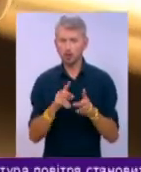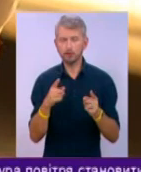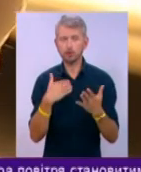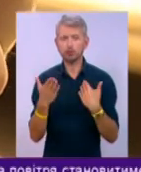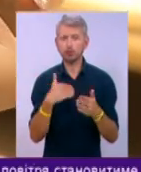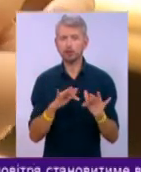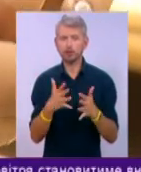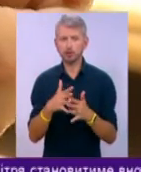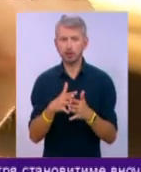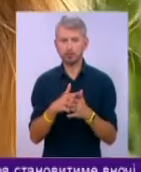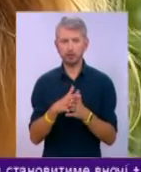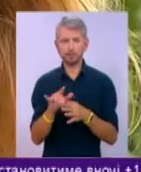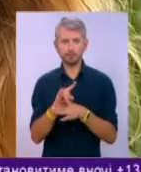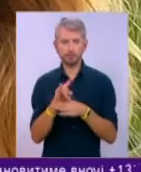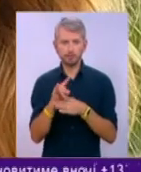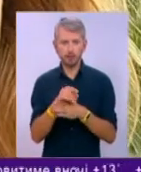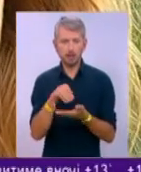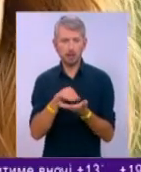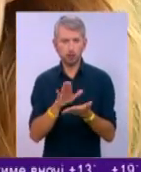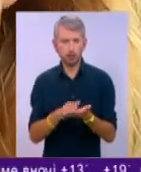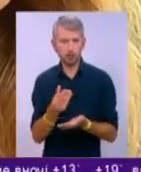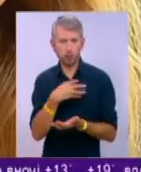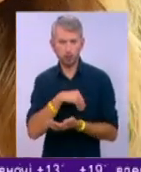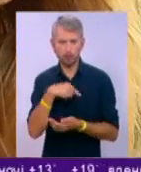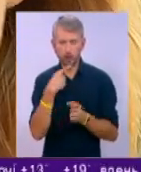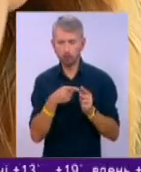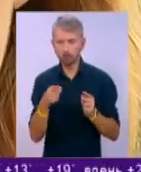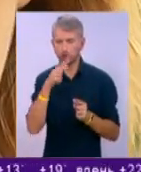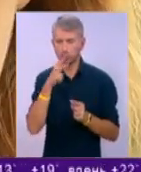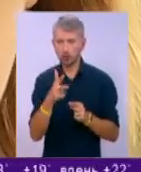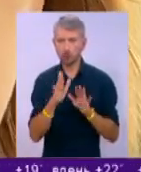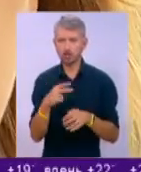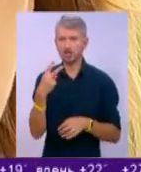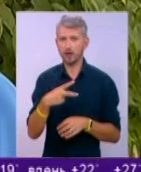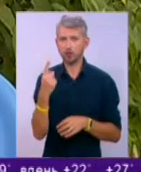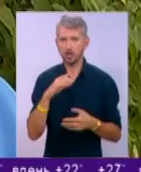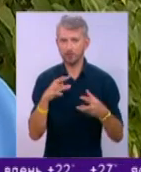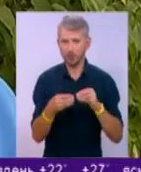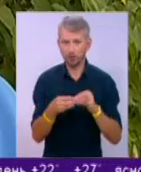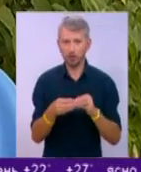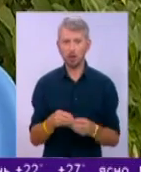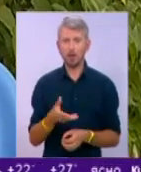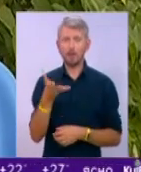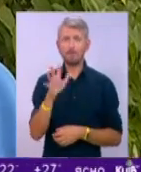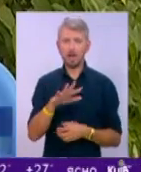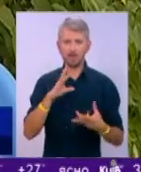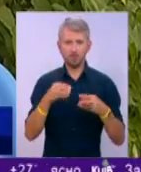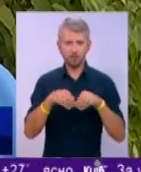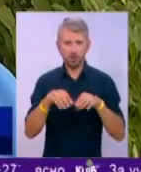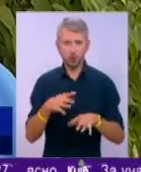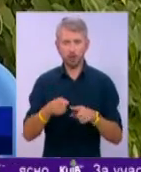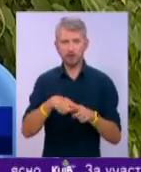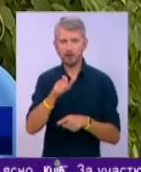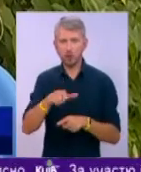стосувалися випадків недостовірного декларування доходів. Каже, за 3 роки винесено лише 21 вирок. 5 вироків – це